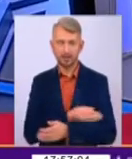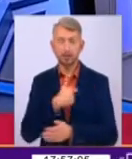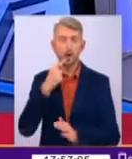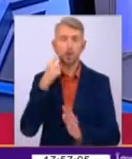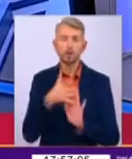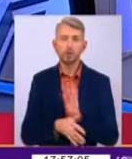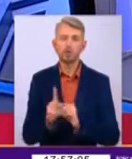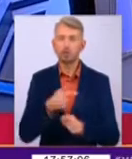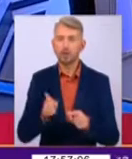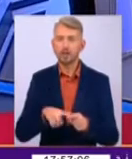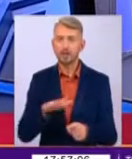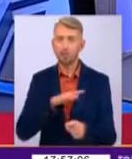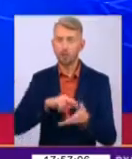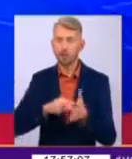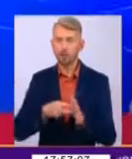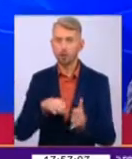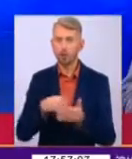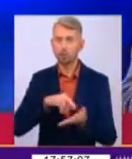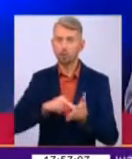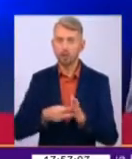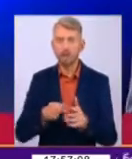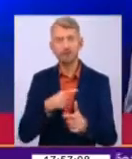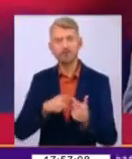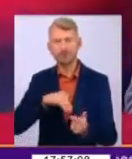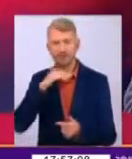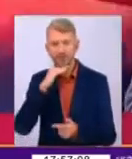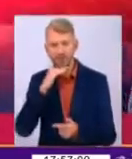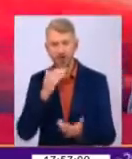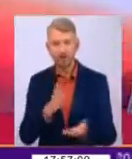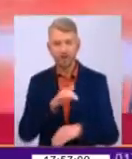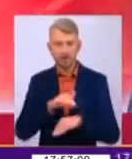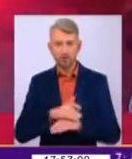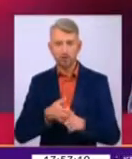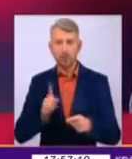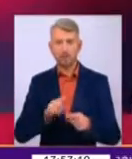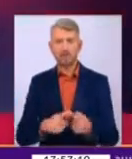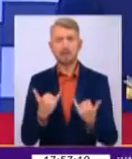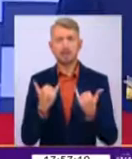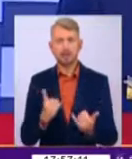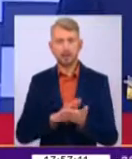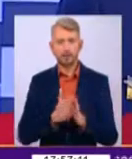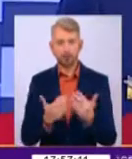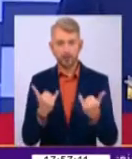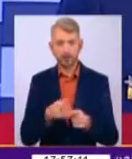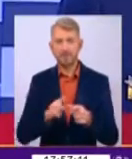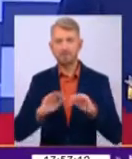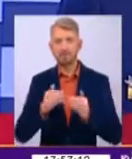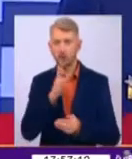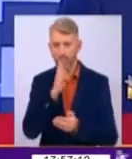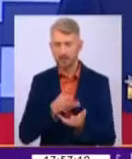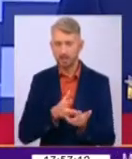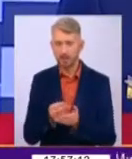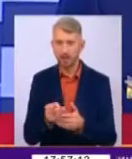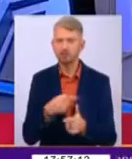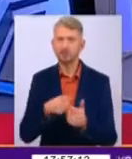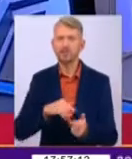що це було закладено в бюджеті, але чи вистачає? Ну, фактично, це зараз, станом на зараз, це мінімальна заробітна платня.